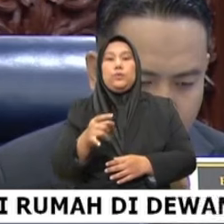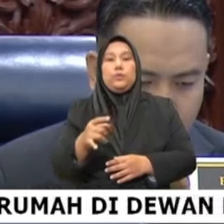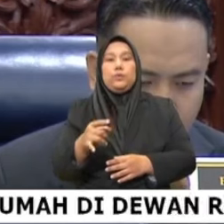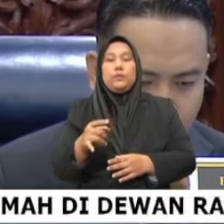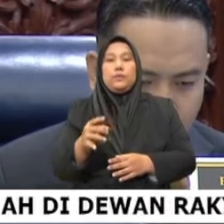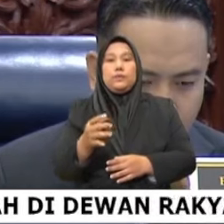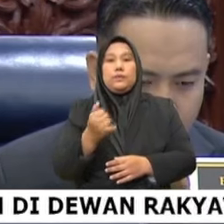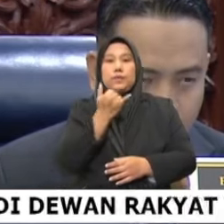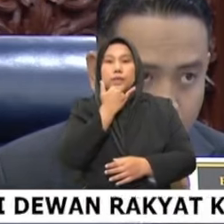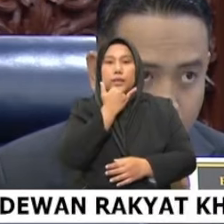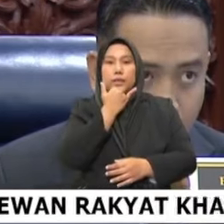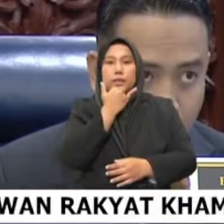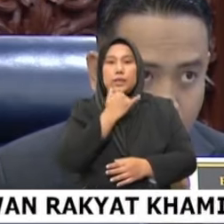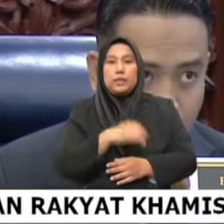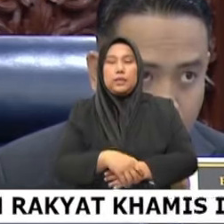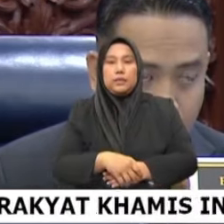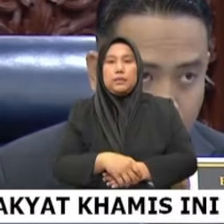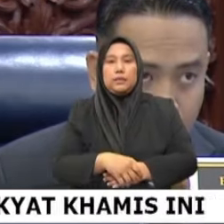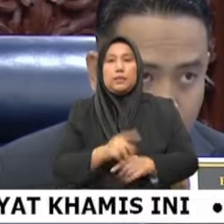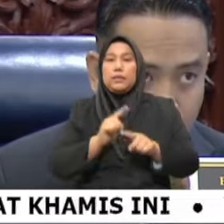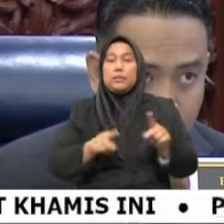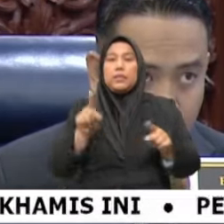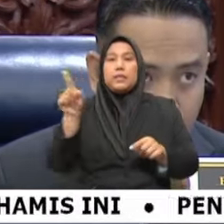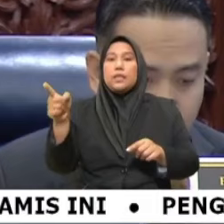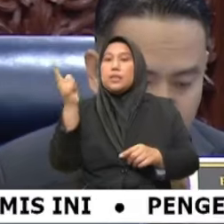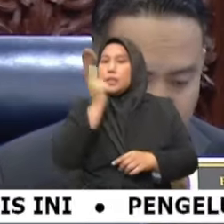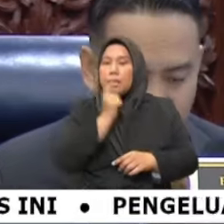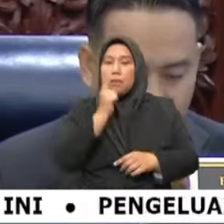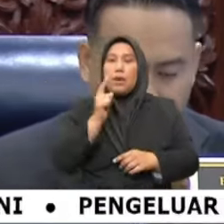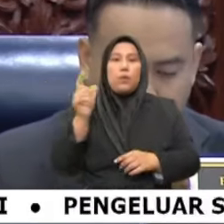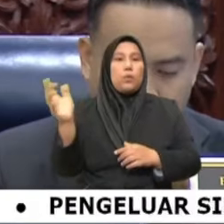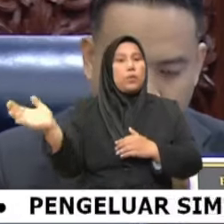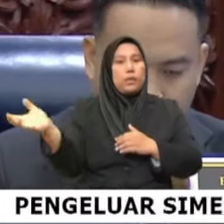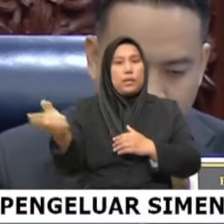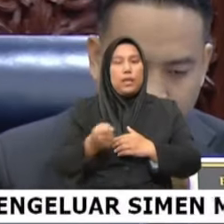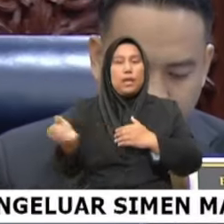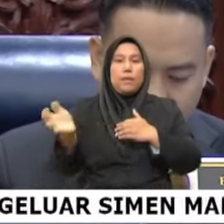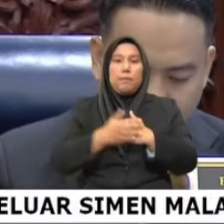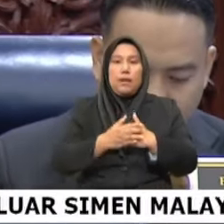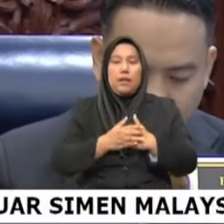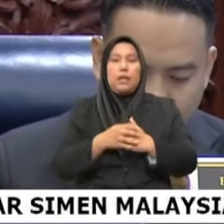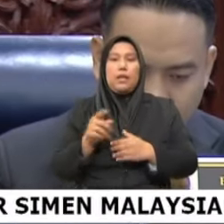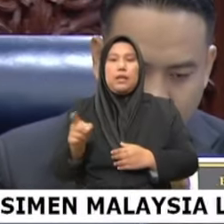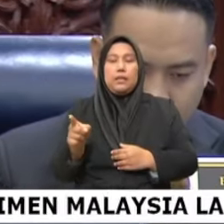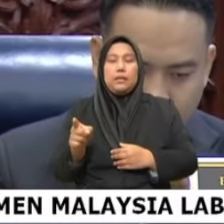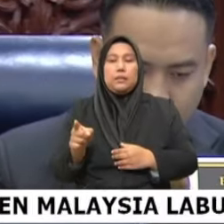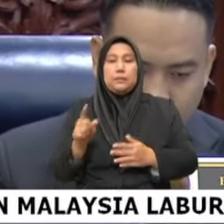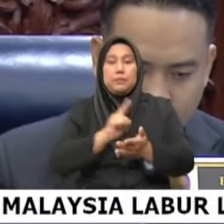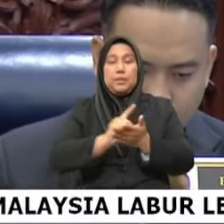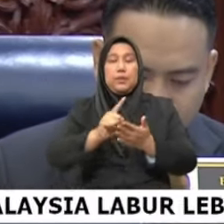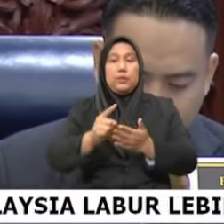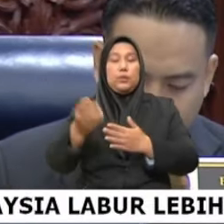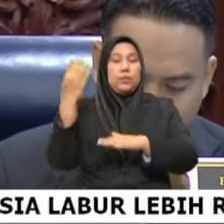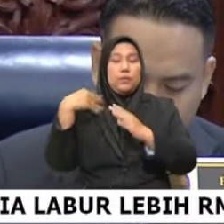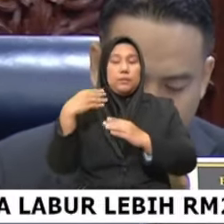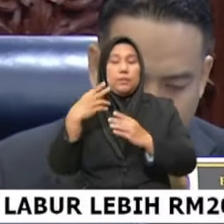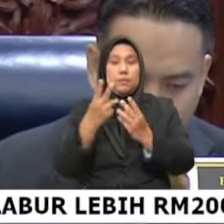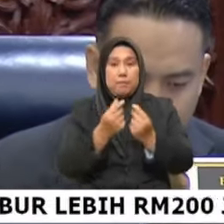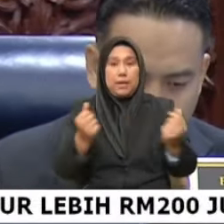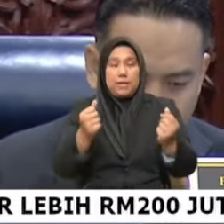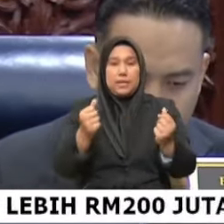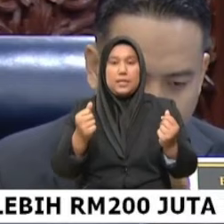habis dulu. Tapi dia enggan untuk tarik balik. Dan ini bukan kali pertama. Minggu lepas, Pasir Putih telah membuat satu kenyataan